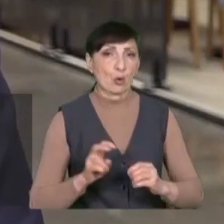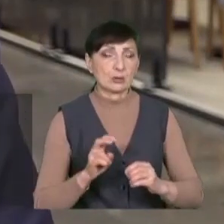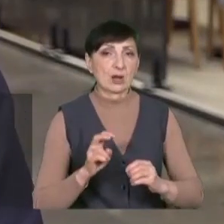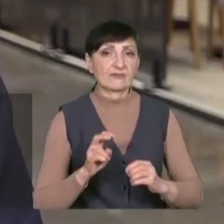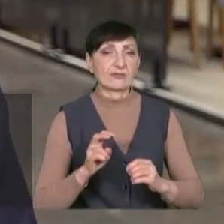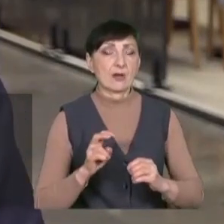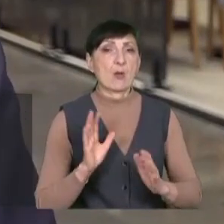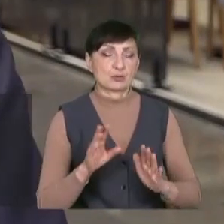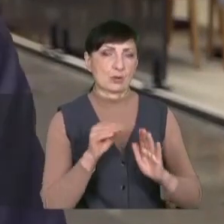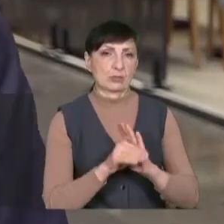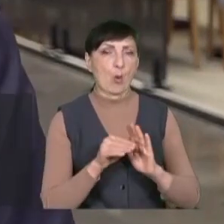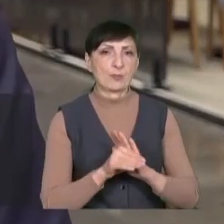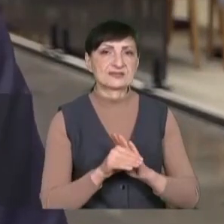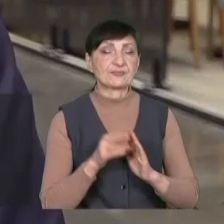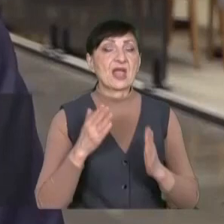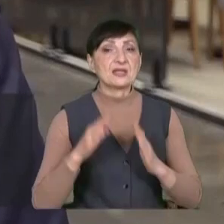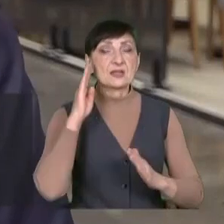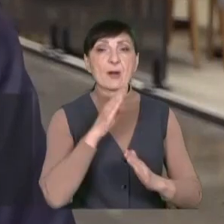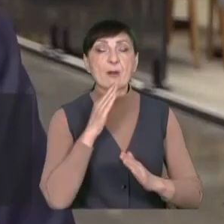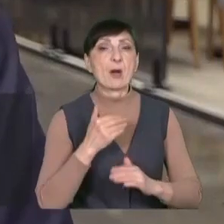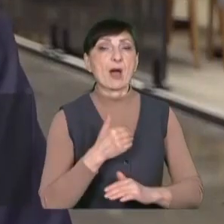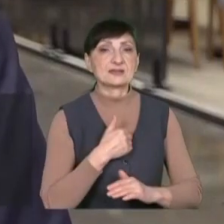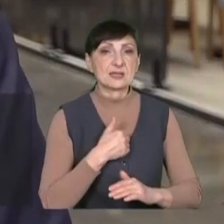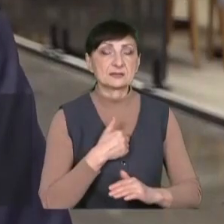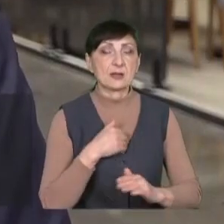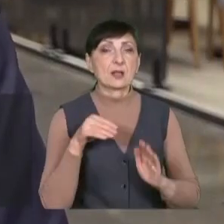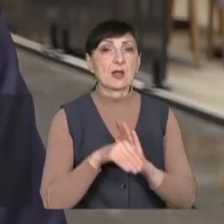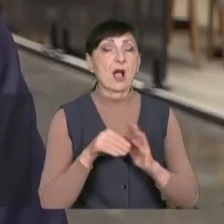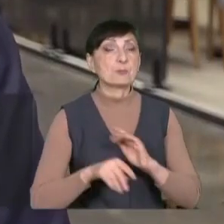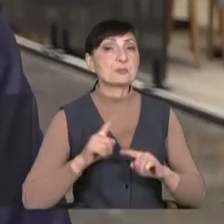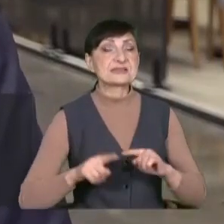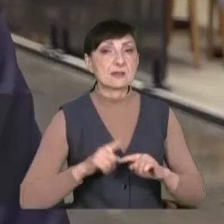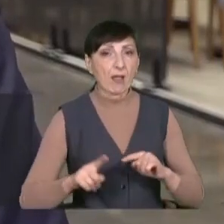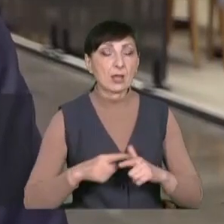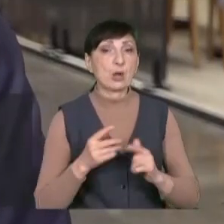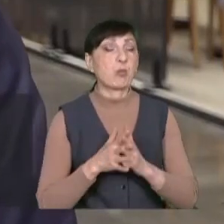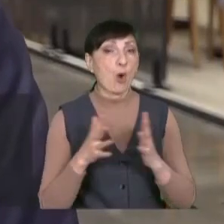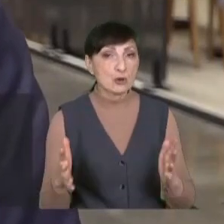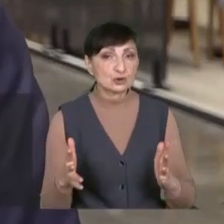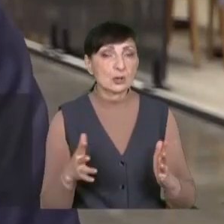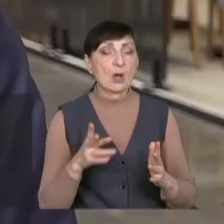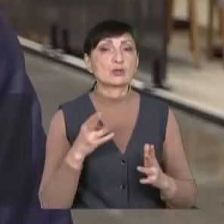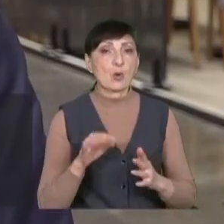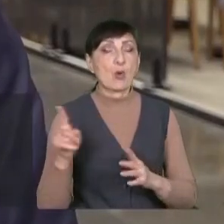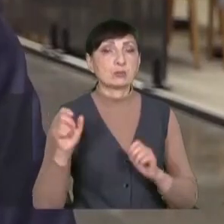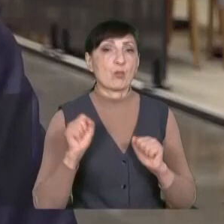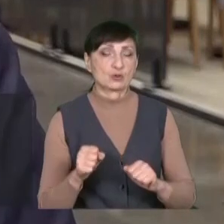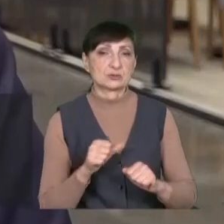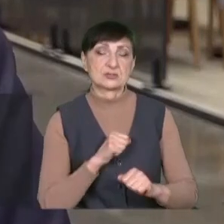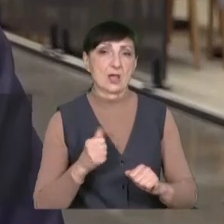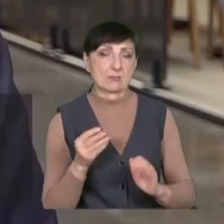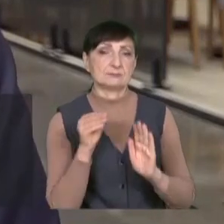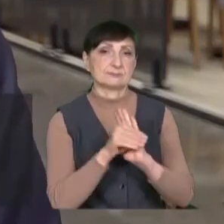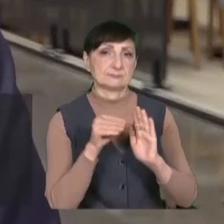будем накапливать. Если же родитель хочет накапливать быстрее, либо большую сумму, то кратно вот этого месячного